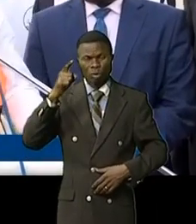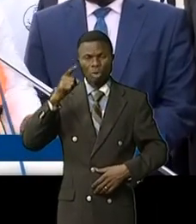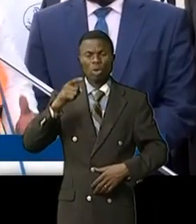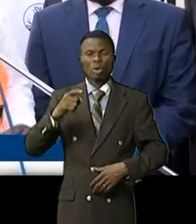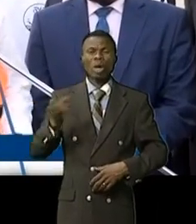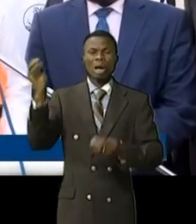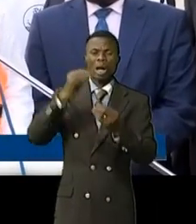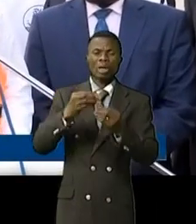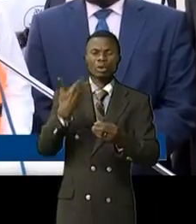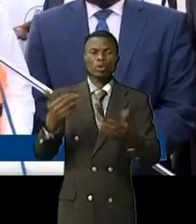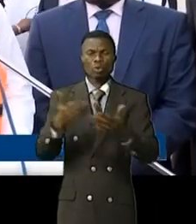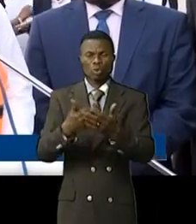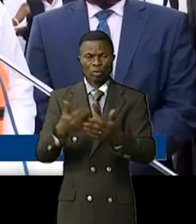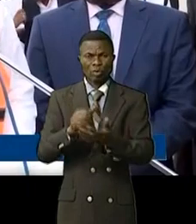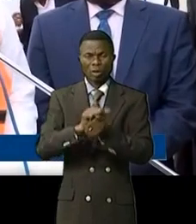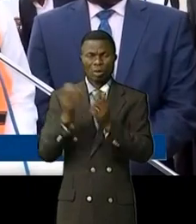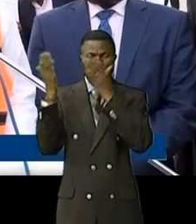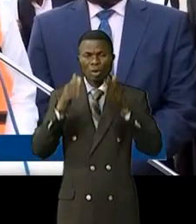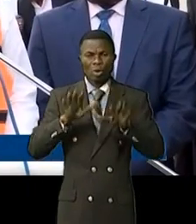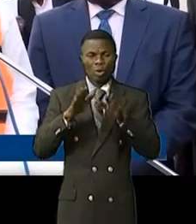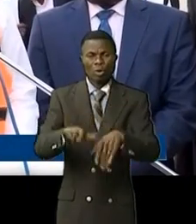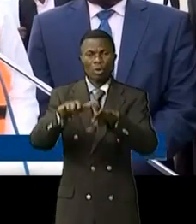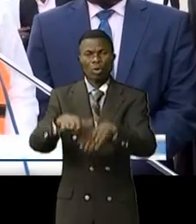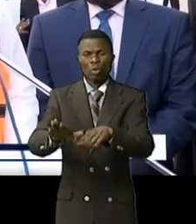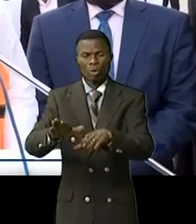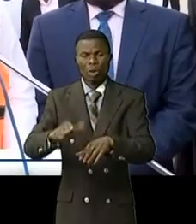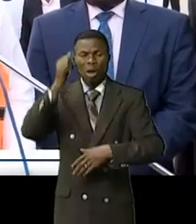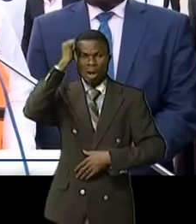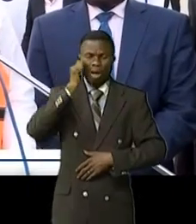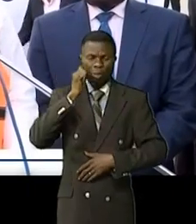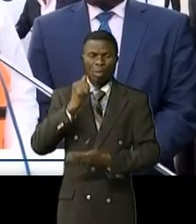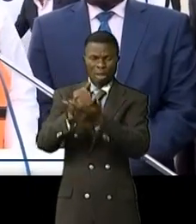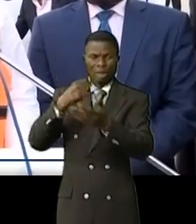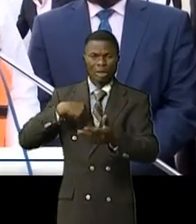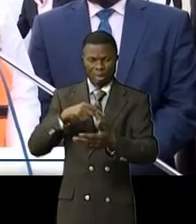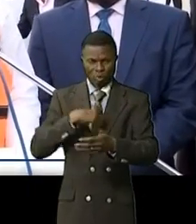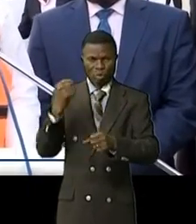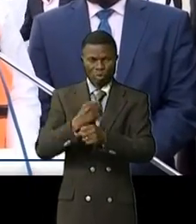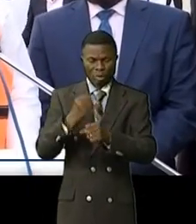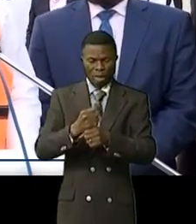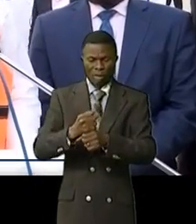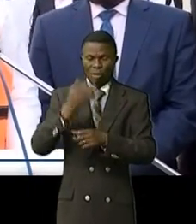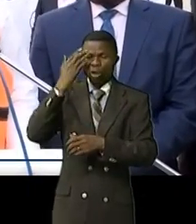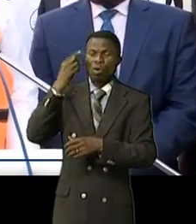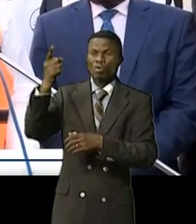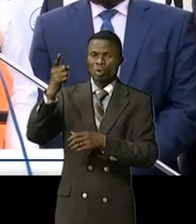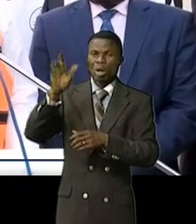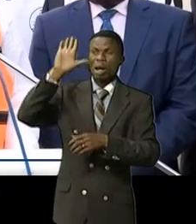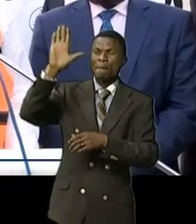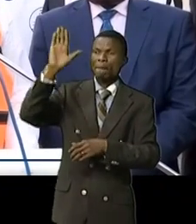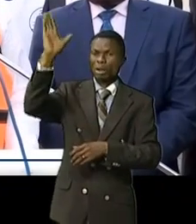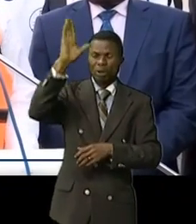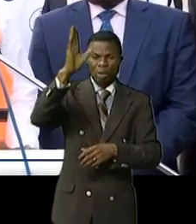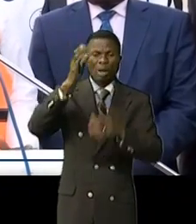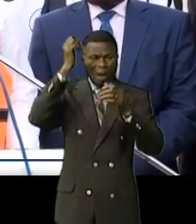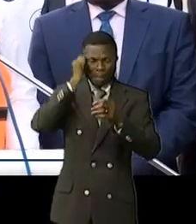dans ce secteur de transport fluvial. Le balisage pourra nous permettre de donner des repères de navigabilité qui